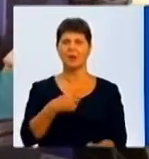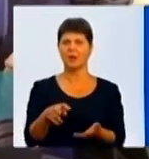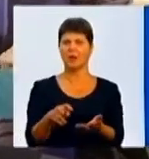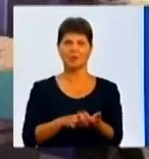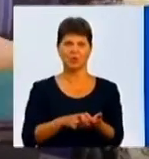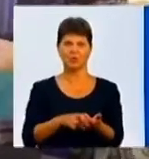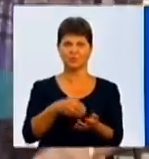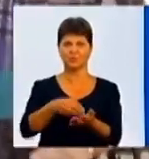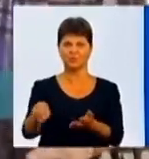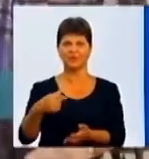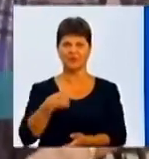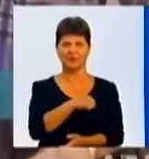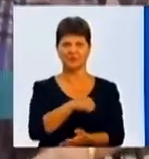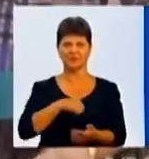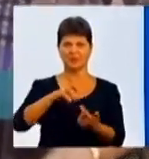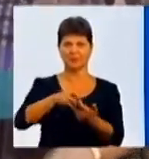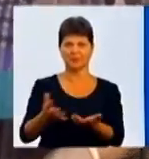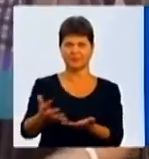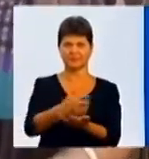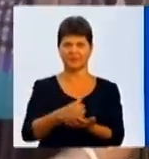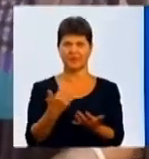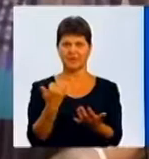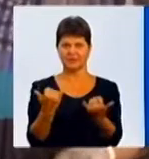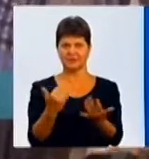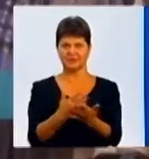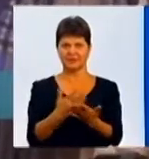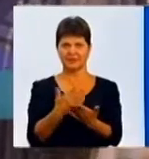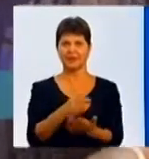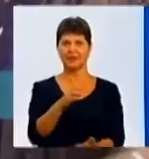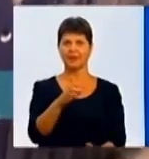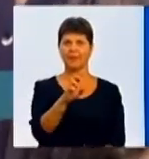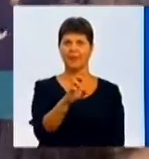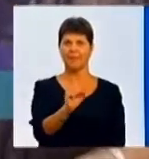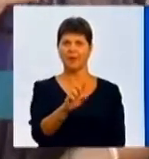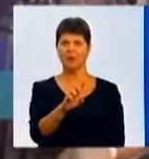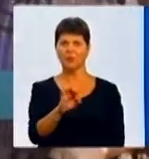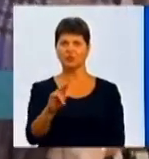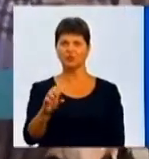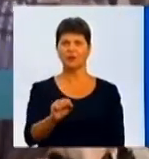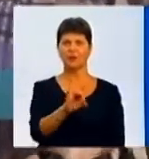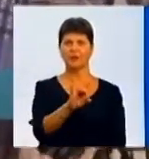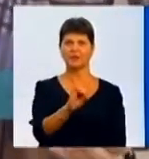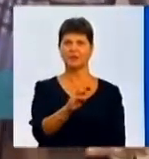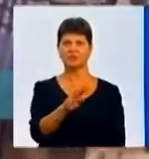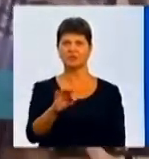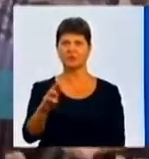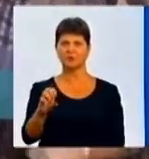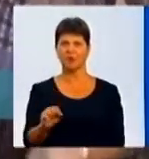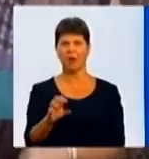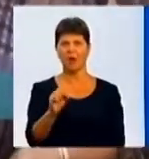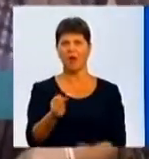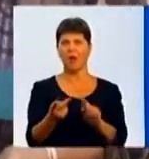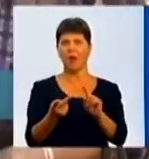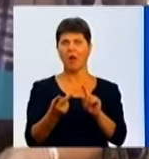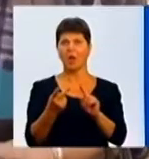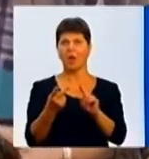сам збираємо. Да. Зараз, наприклад, решіточки пішли, бабочки решітки, більше нема ніяких тут, в нашому лісі. А в других лісах є